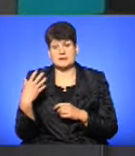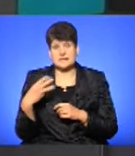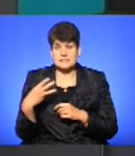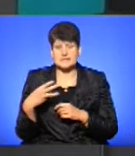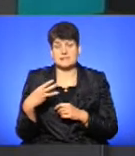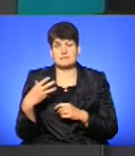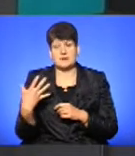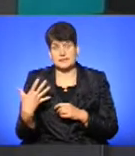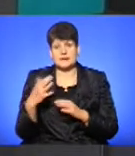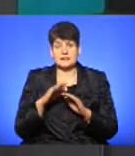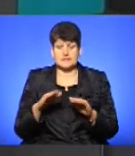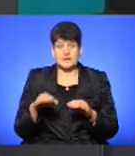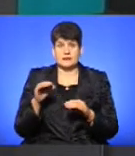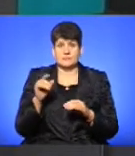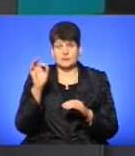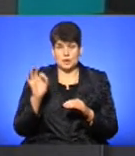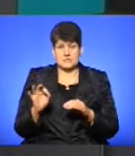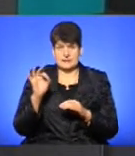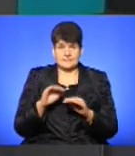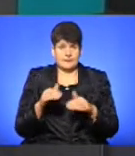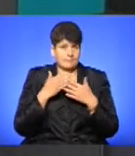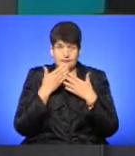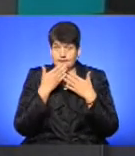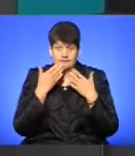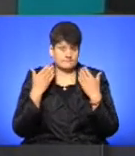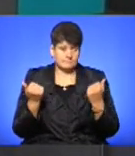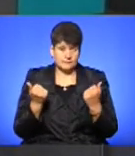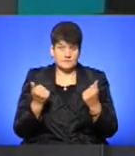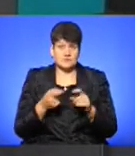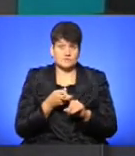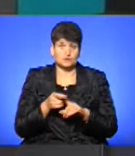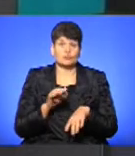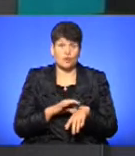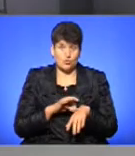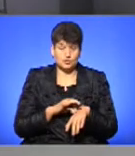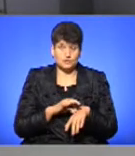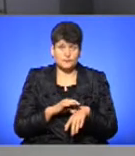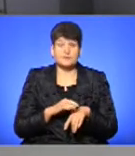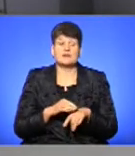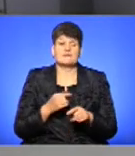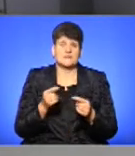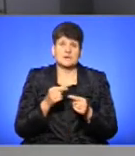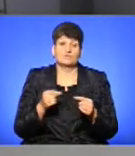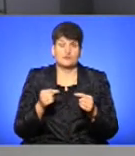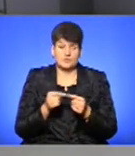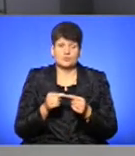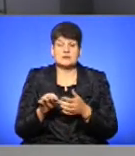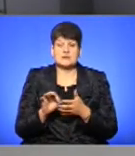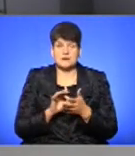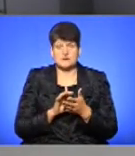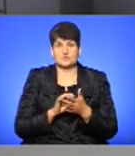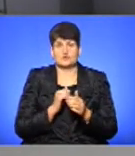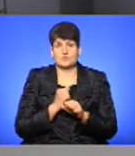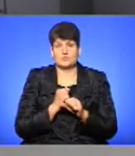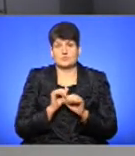25-30% учнів відсутні із приводу захворювання, то, відповідно, тоді вживаються певні заходи